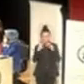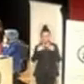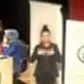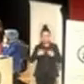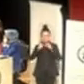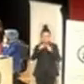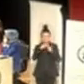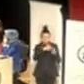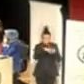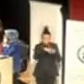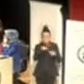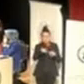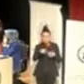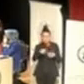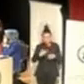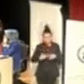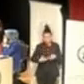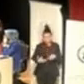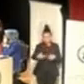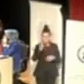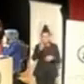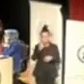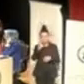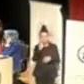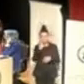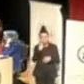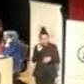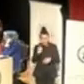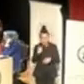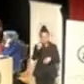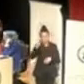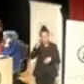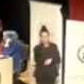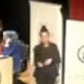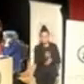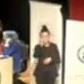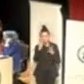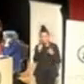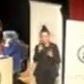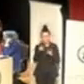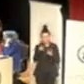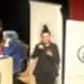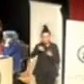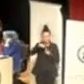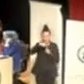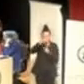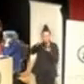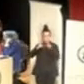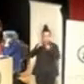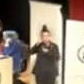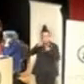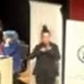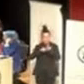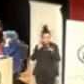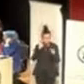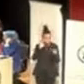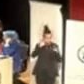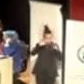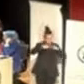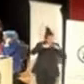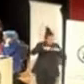yılında 2,5 milyar olması bekleniyor. Yani bu da demek oluyor ki aslında şu anda TÜİK verilerine göre de 1 milyon